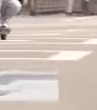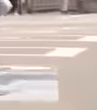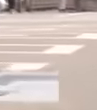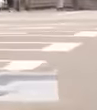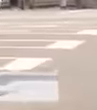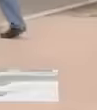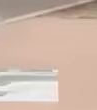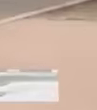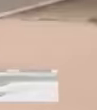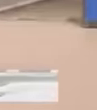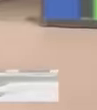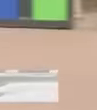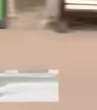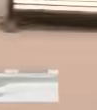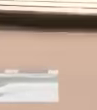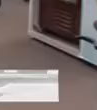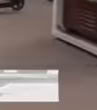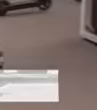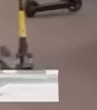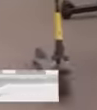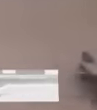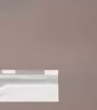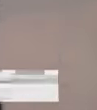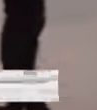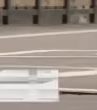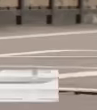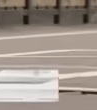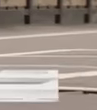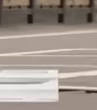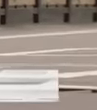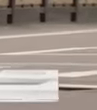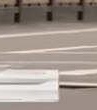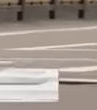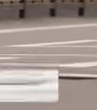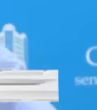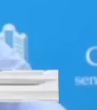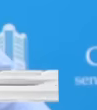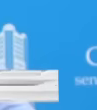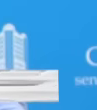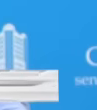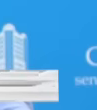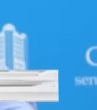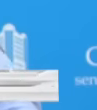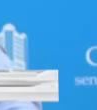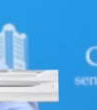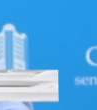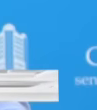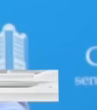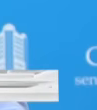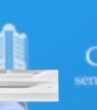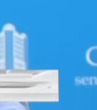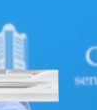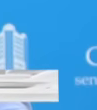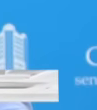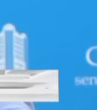Пустить на самокат. Новые ограничения для электротранспорта одобрили в Сенате. Откровенно скажу, сегодня технической такой возможности